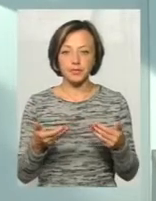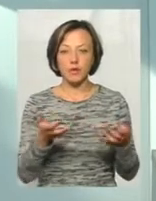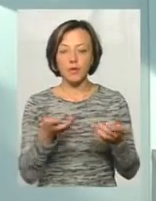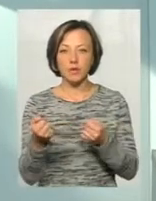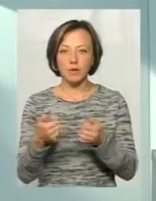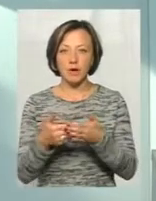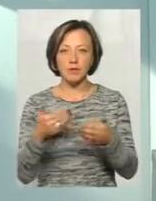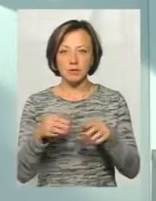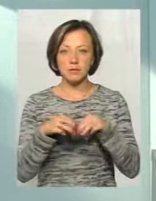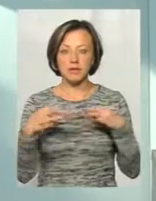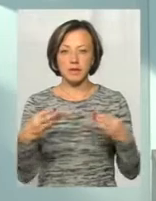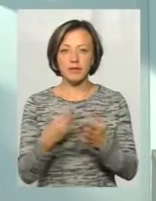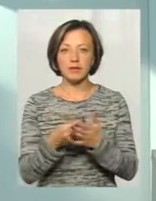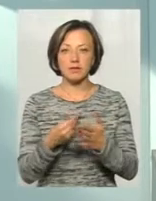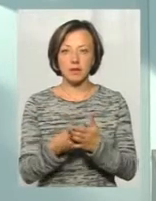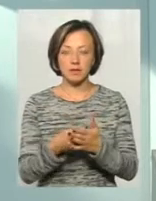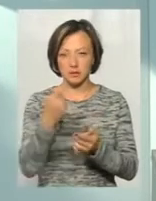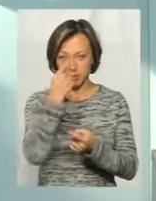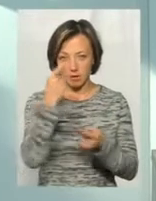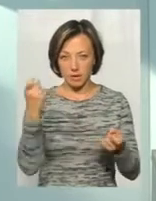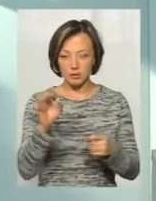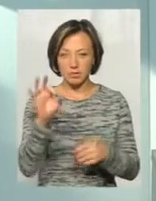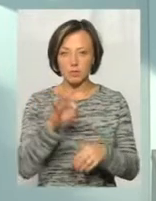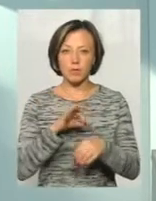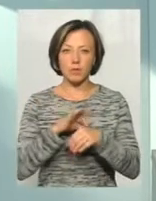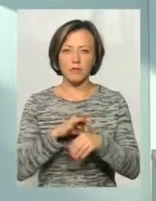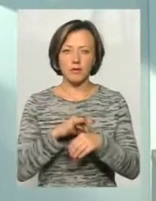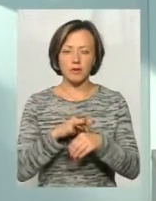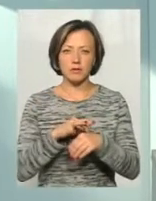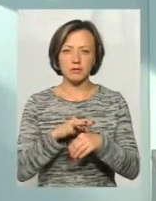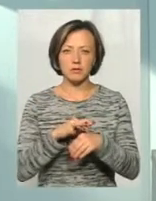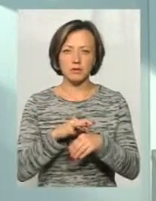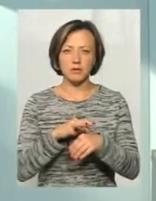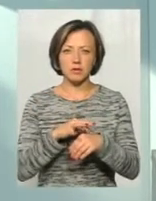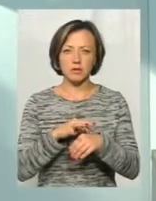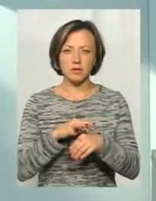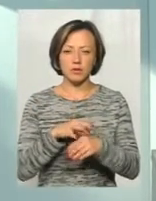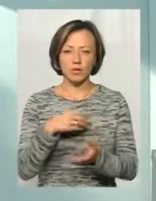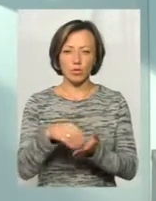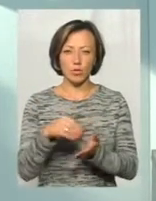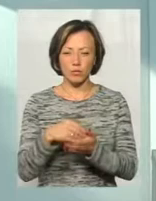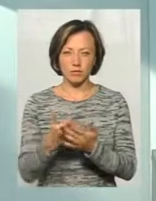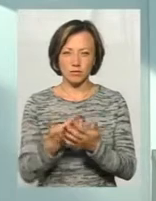отримуємо від Міністерства фінансів інформацію щодо проведеної так званої верифікації,